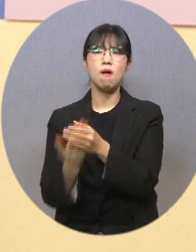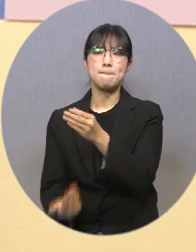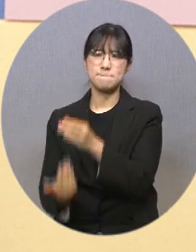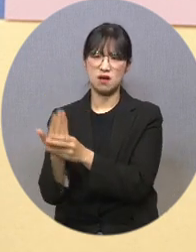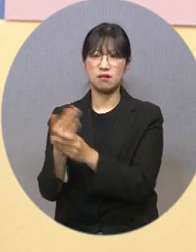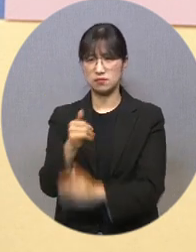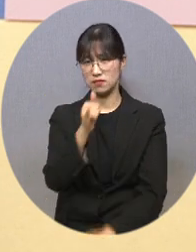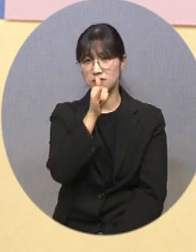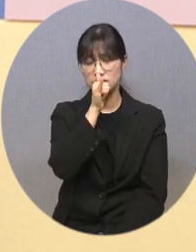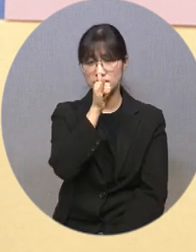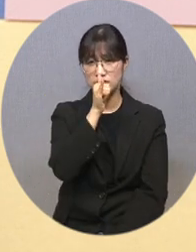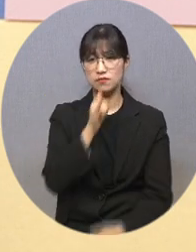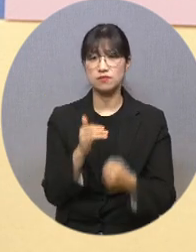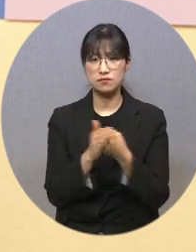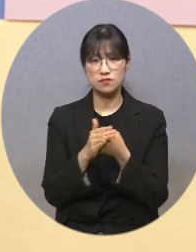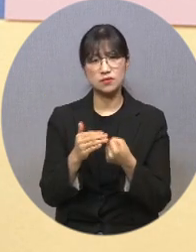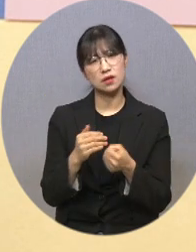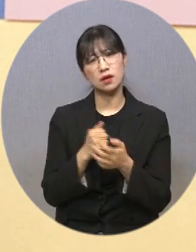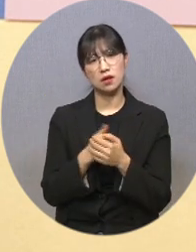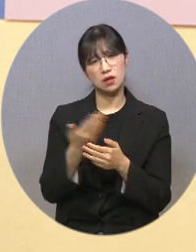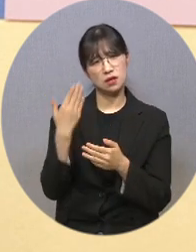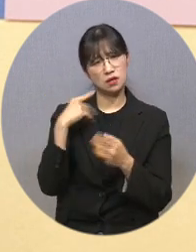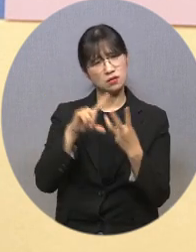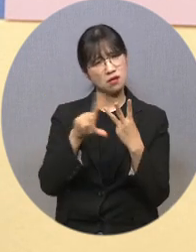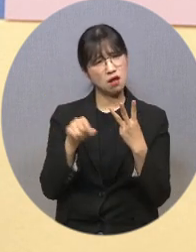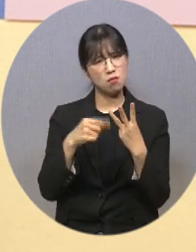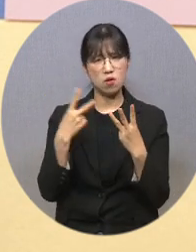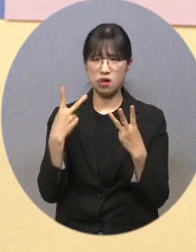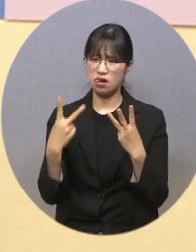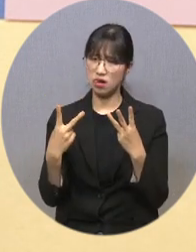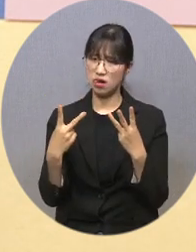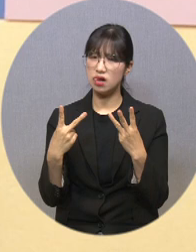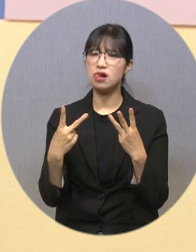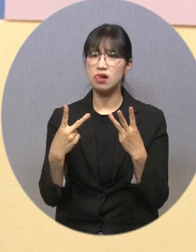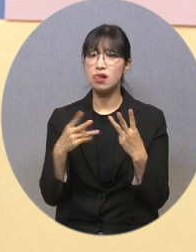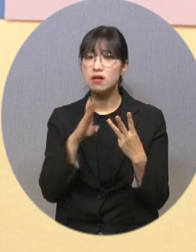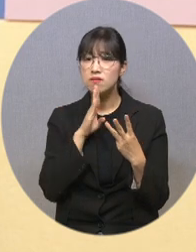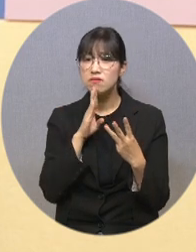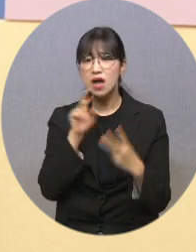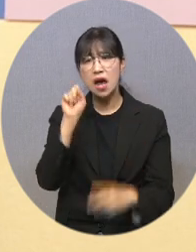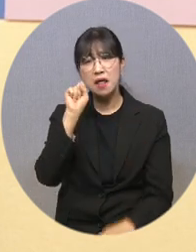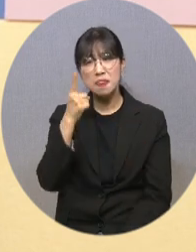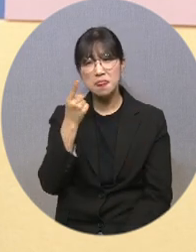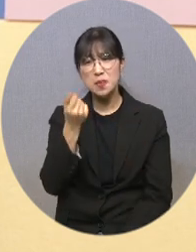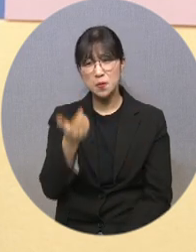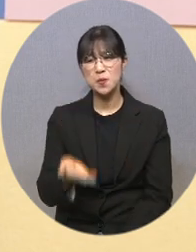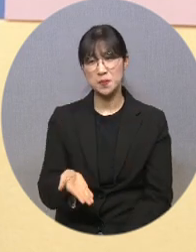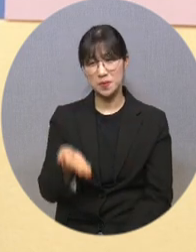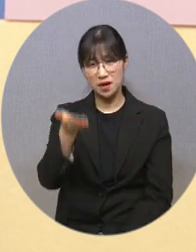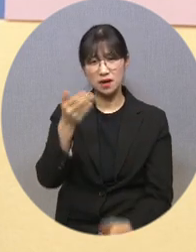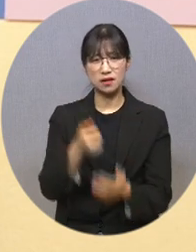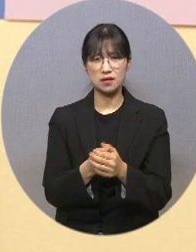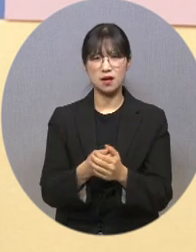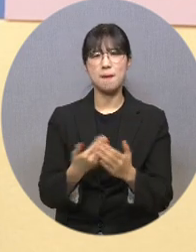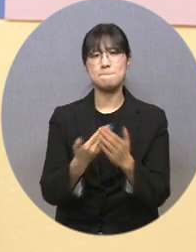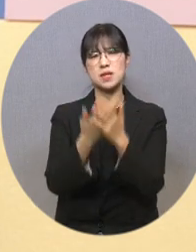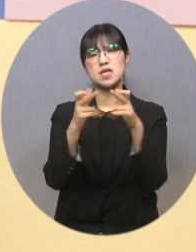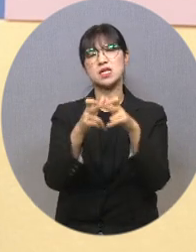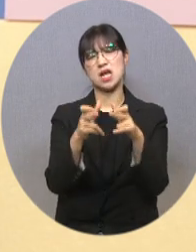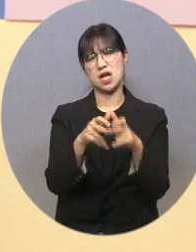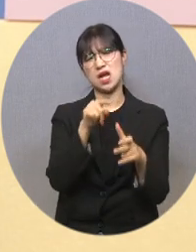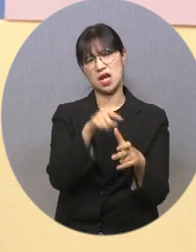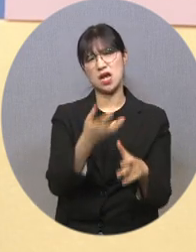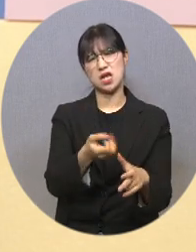있습니다. 네. 지난 3월 2일이었는데 한 달 조금 넘었네요. 이제 발달 장애를